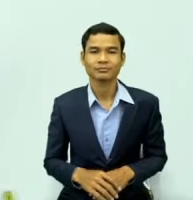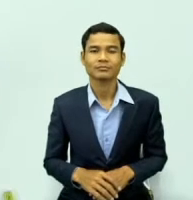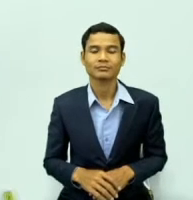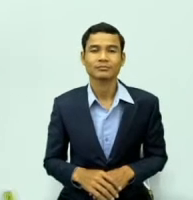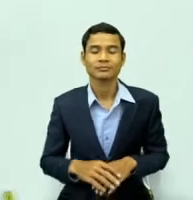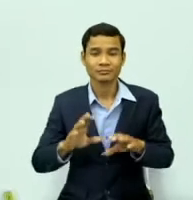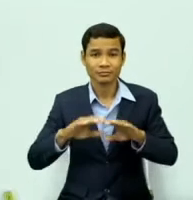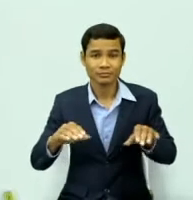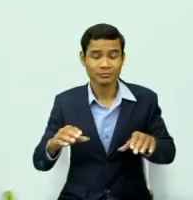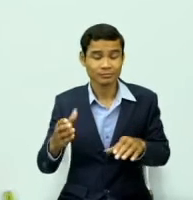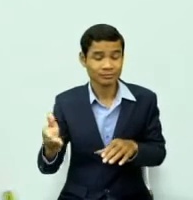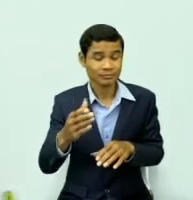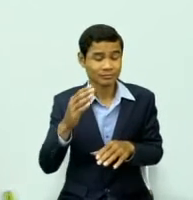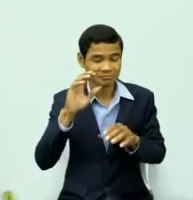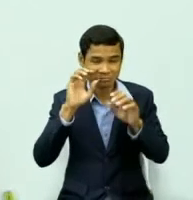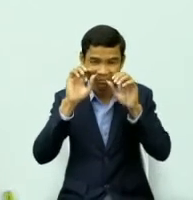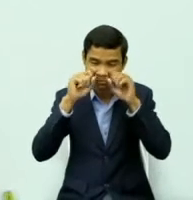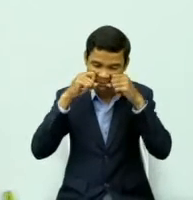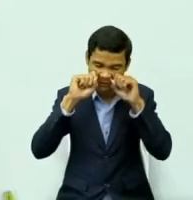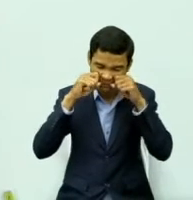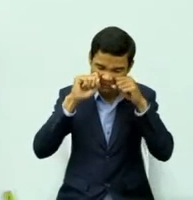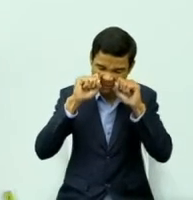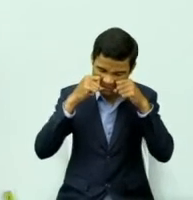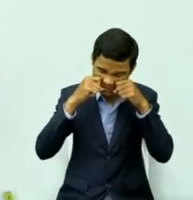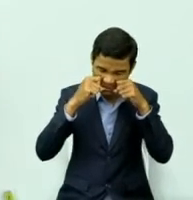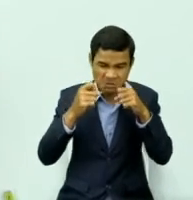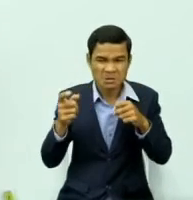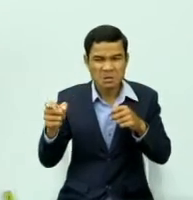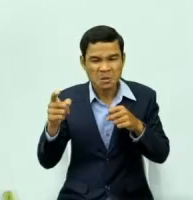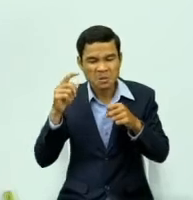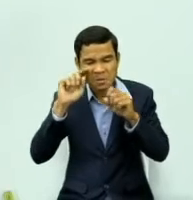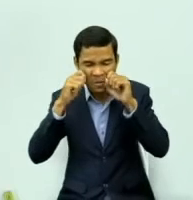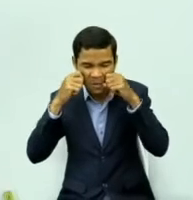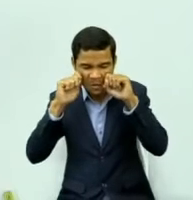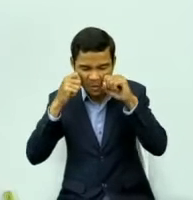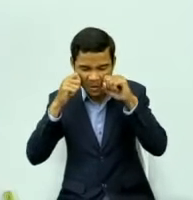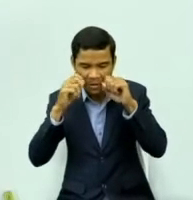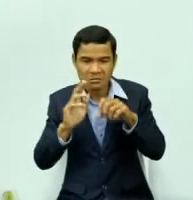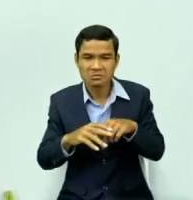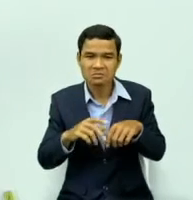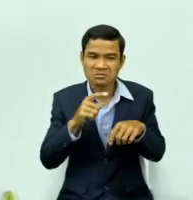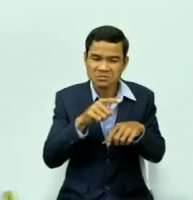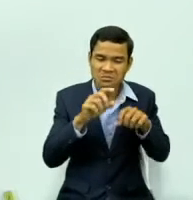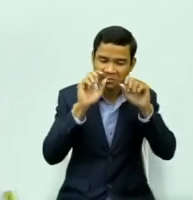chà con cho chơi nghe ngò thì cô con thọc khơi nè na nghe ngò thì cô